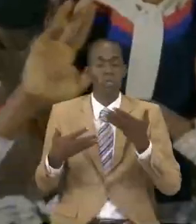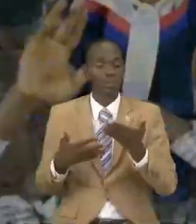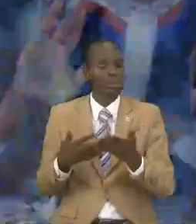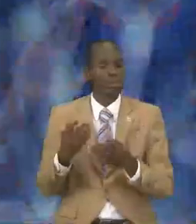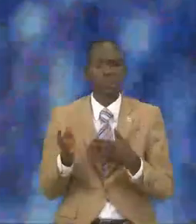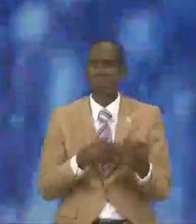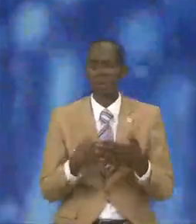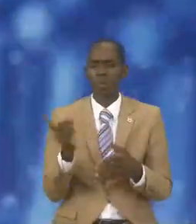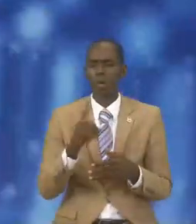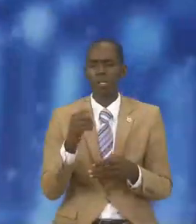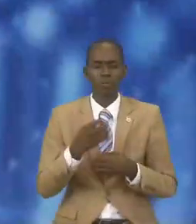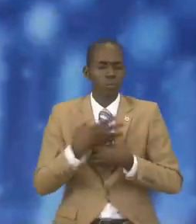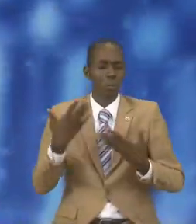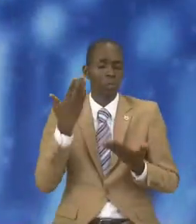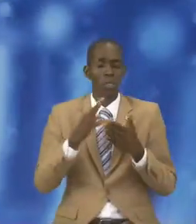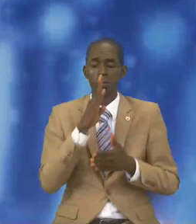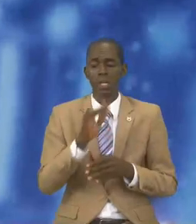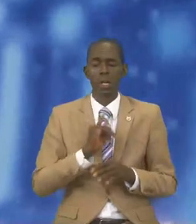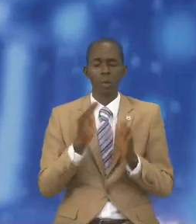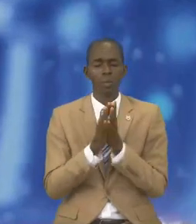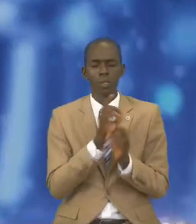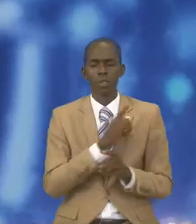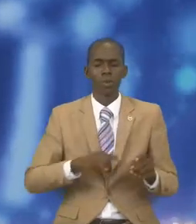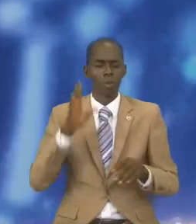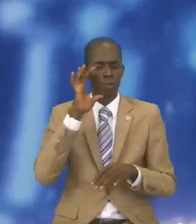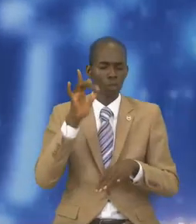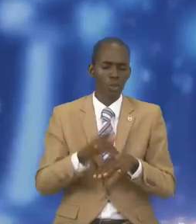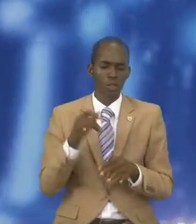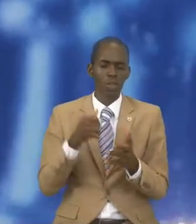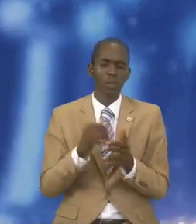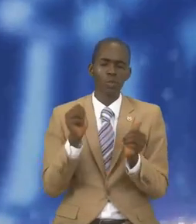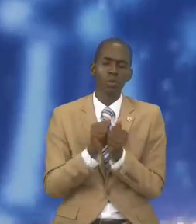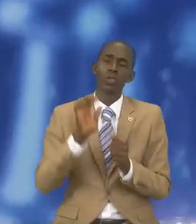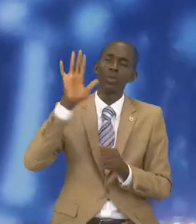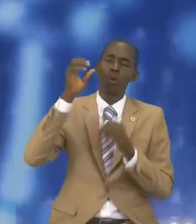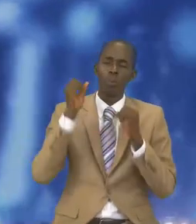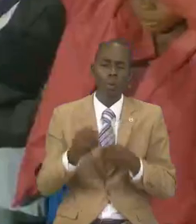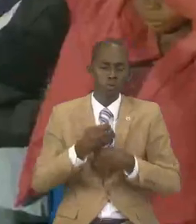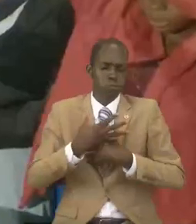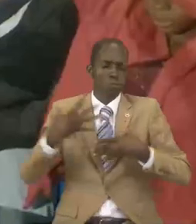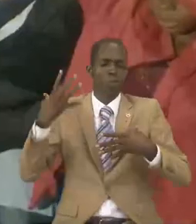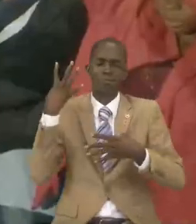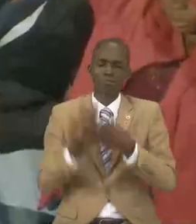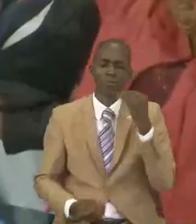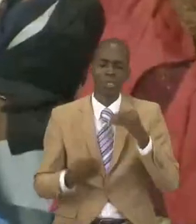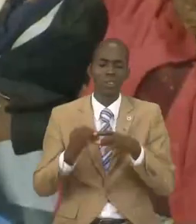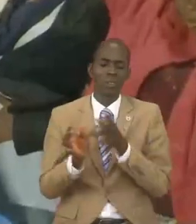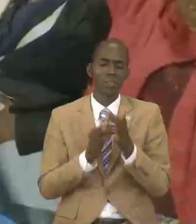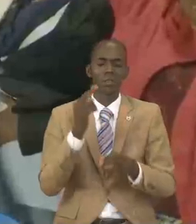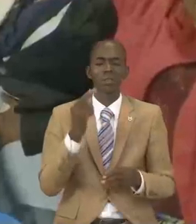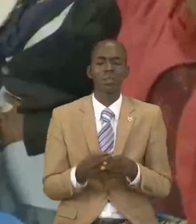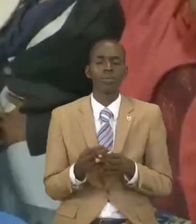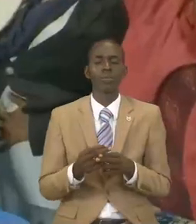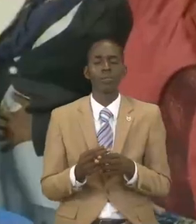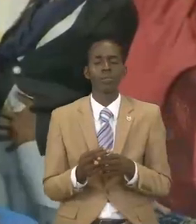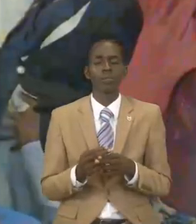là-bas, n'importe où se trouve l'enflement, touche là où il y a le problème. Enflement, sors au nom de